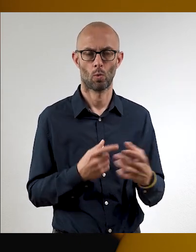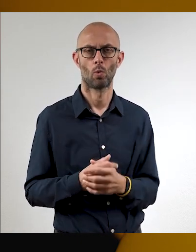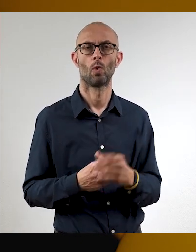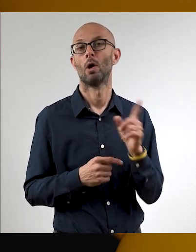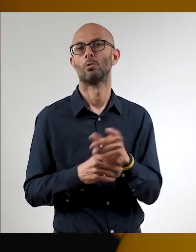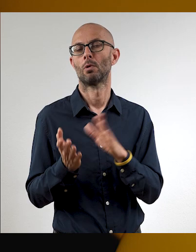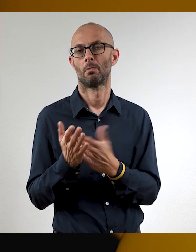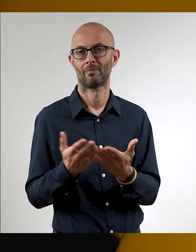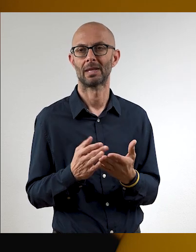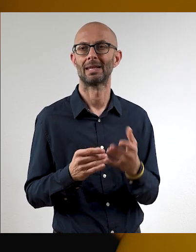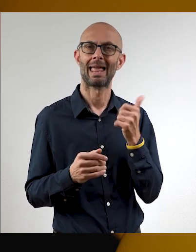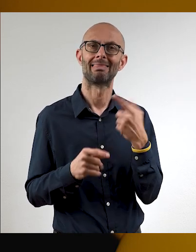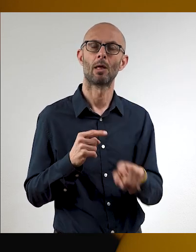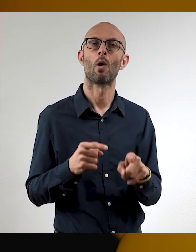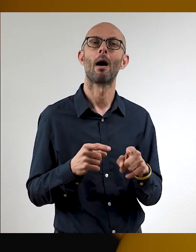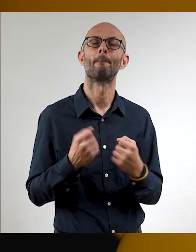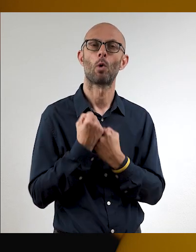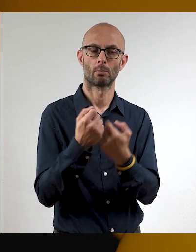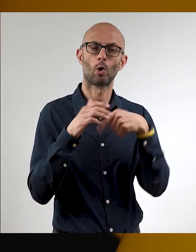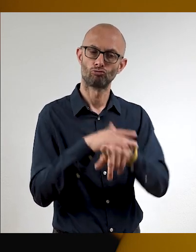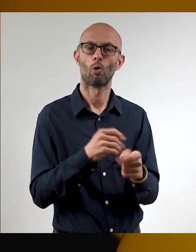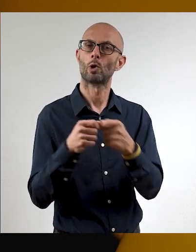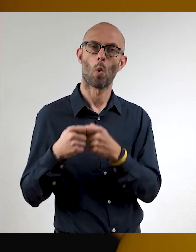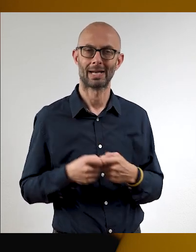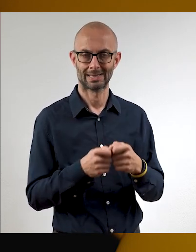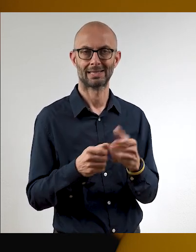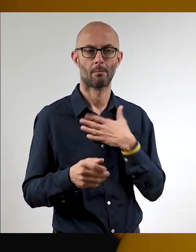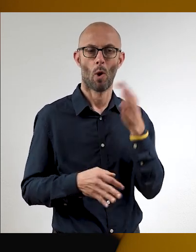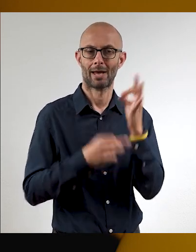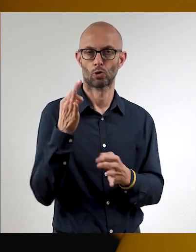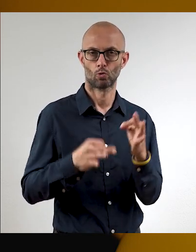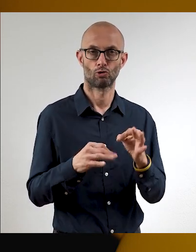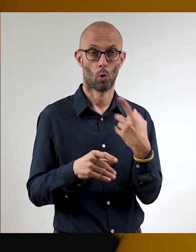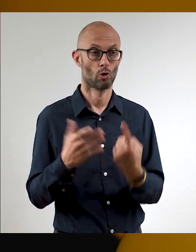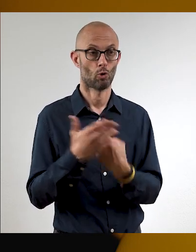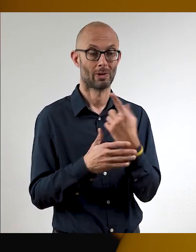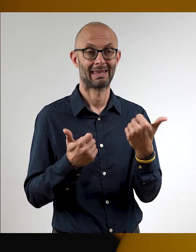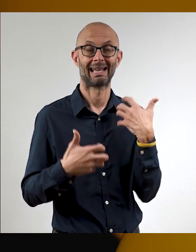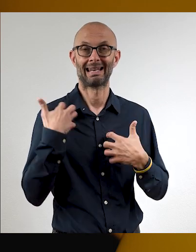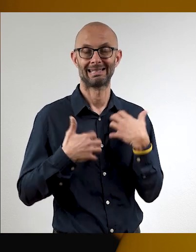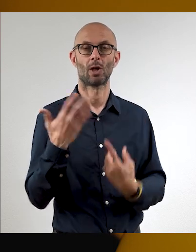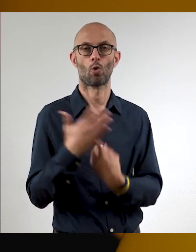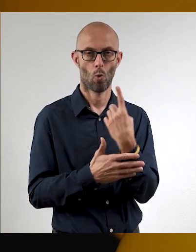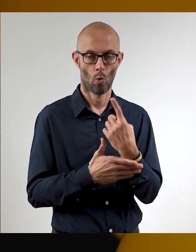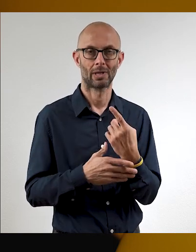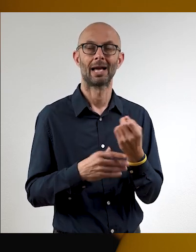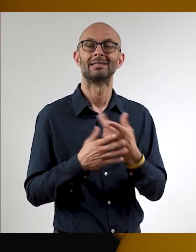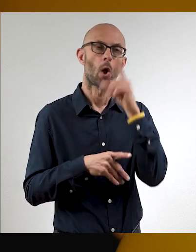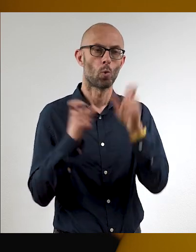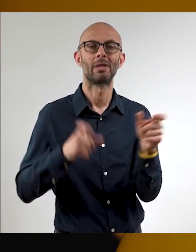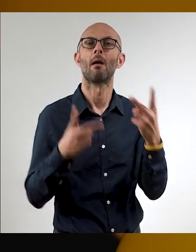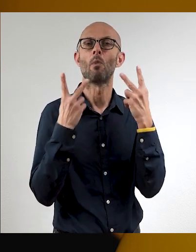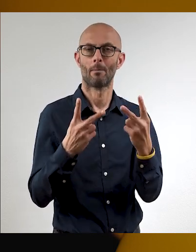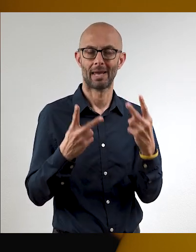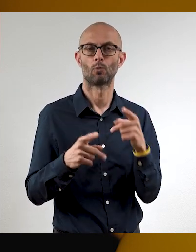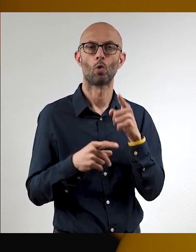ne? Skratka, en del podpore gre znotraj organizacije. Moja izkušnja je ta, ko se zgodi nek krizni dogodek, je za ljudi zelo